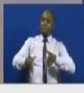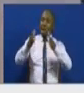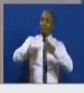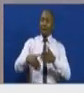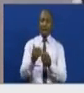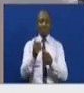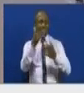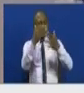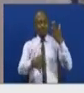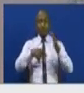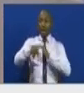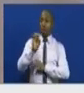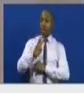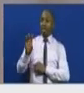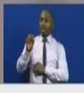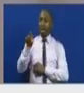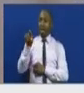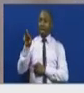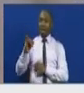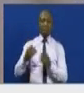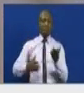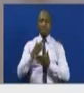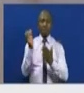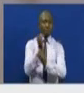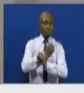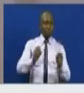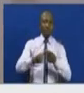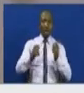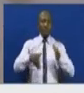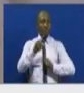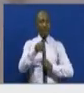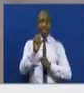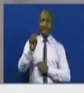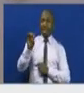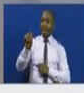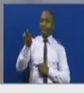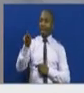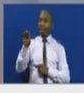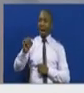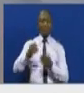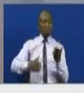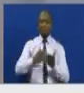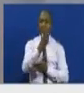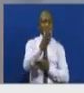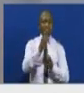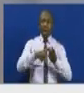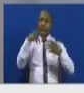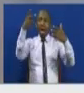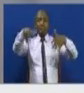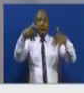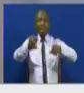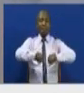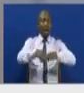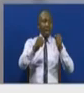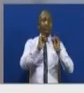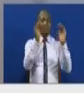wilaya ya Sengerema mkoani Mwanza. Miongoni mwa barabara hizo ni Sengerema Kahunda, ambayo haipitiki baada ya maji kuharibu miundombinu